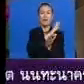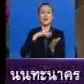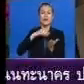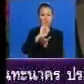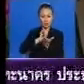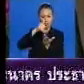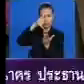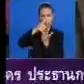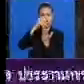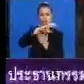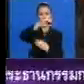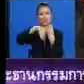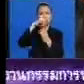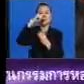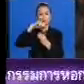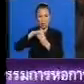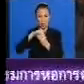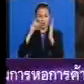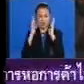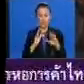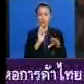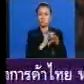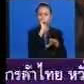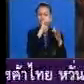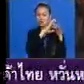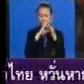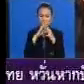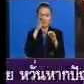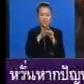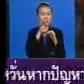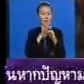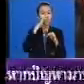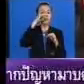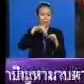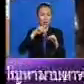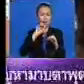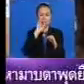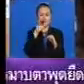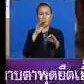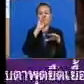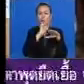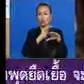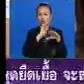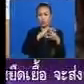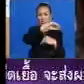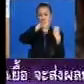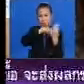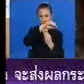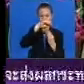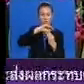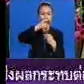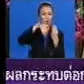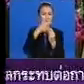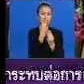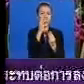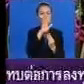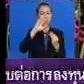นิถาวรรองผู้ว่าการด้านเสถียรภาพทางการเงินธนาคารแห่งประเทศไทยเห็นว่าการใช้มาตรการกระตุ้นเศรษฐกิจรอบ 2ของรัฐบาลจะ